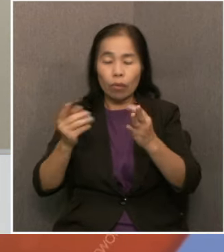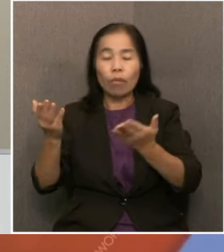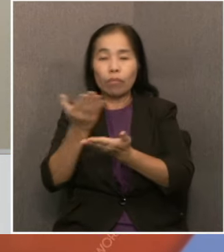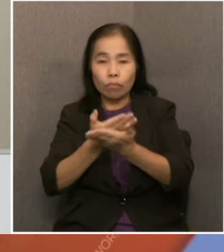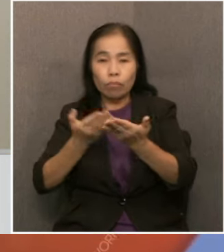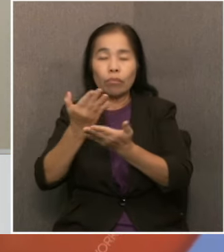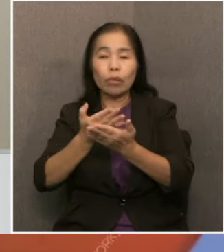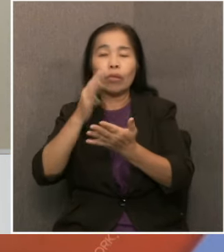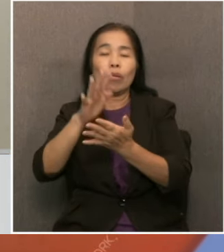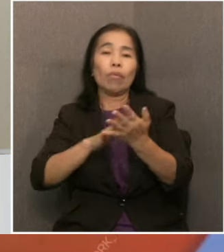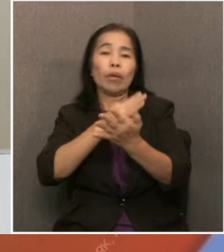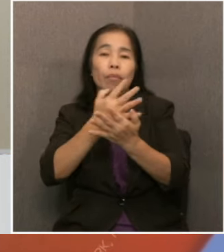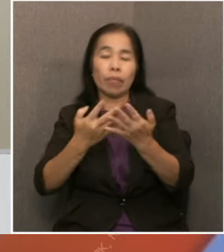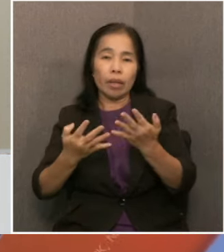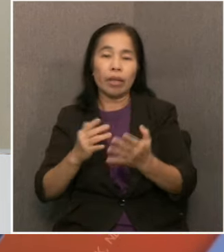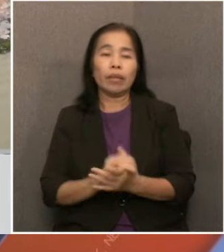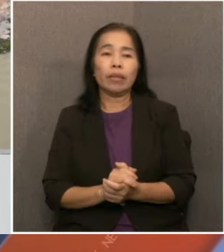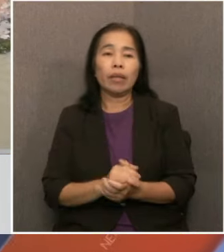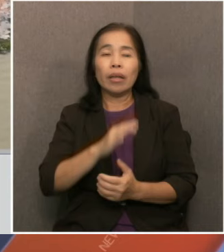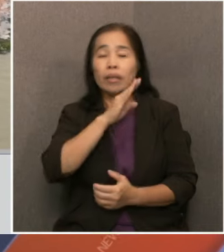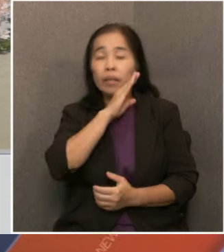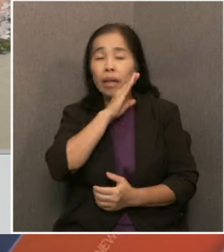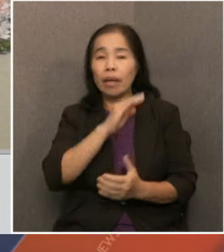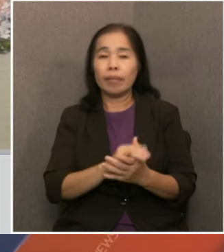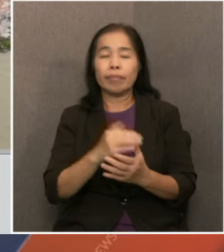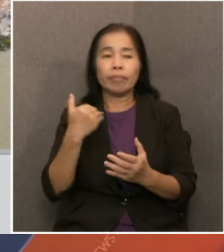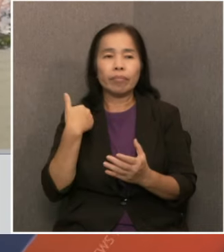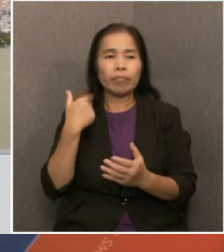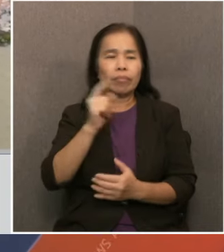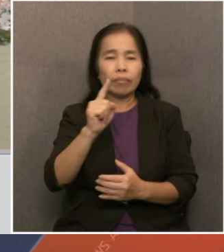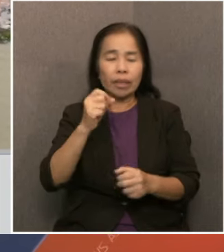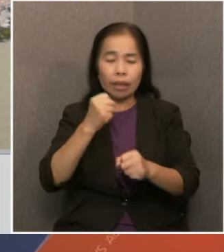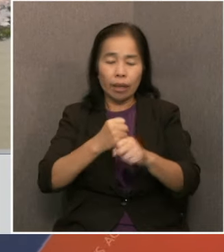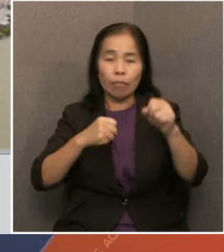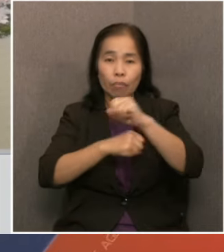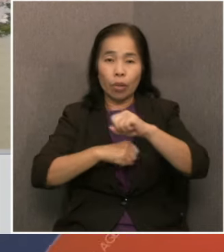ี้ต่ลางทท่้ อะไรทกำลัขล Patreon ก